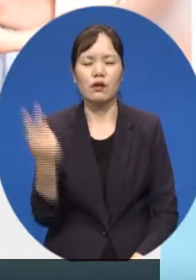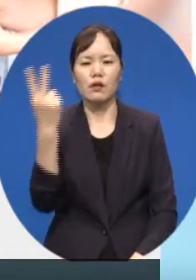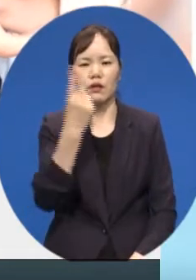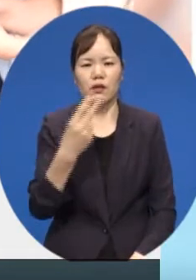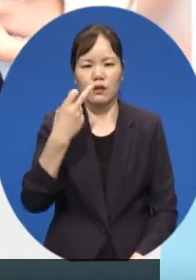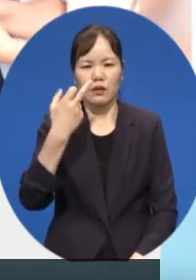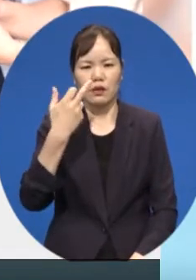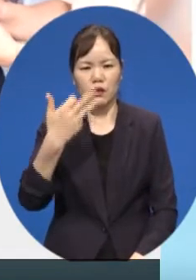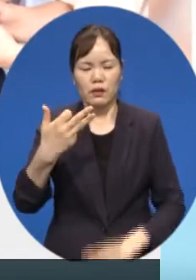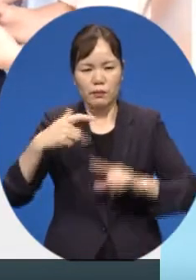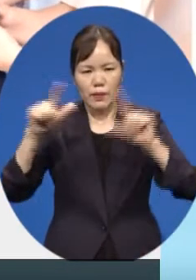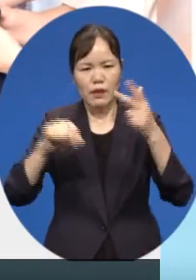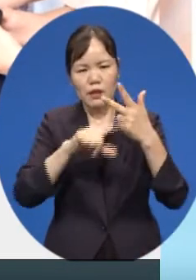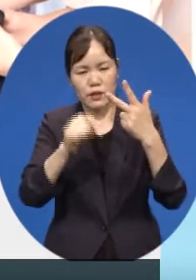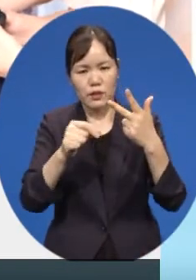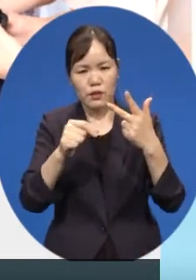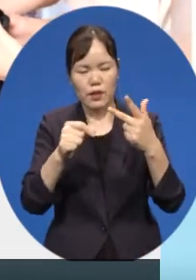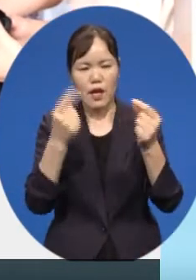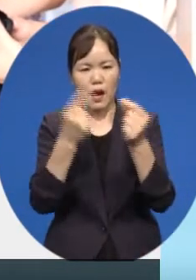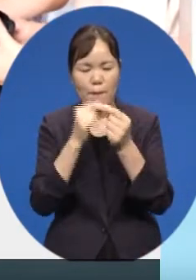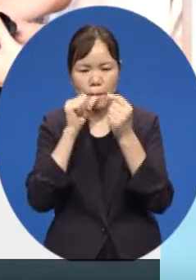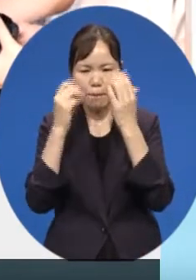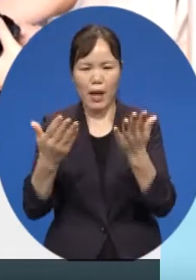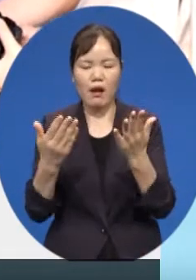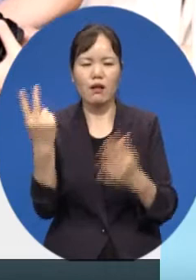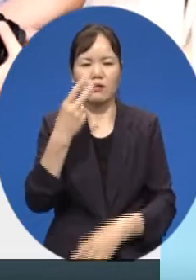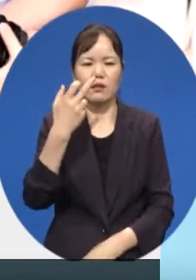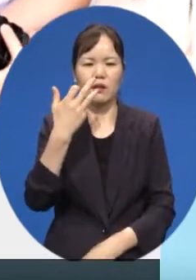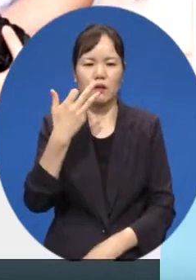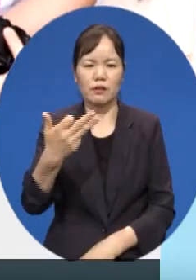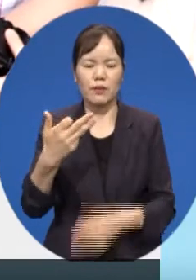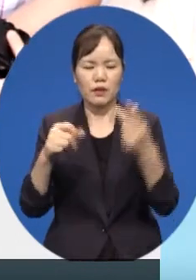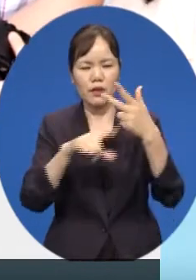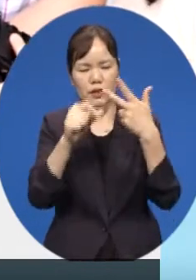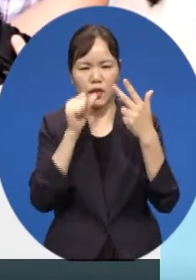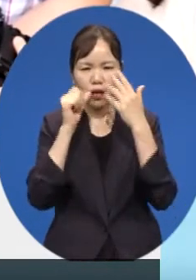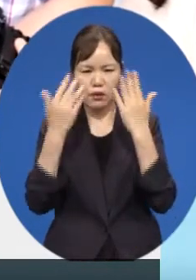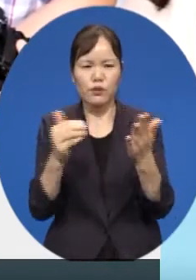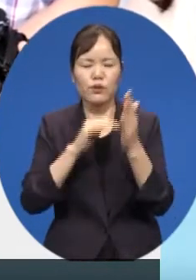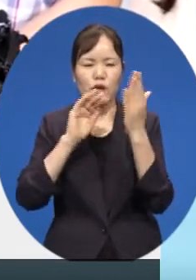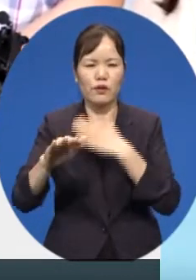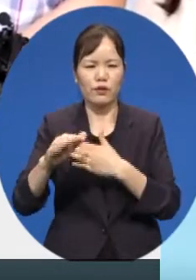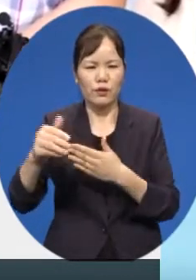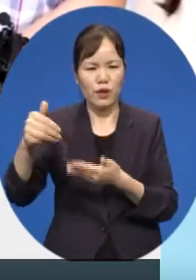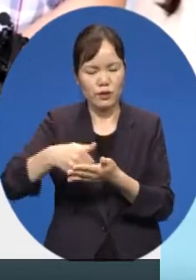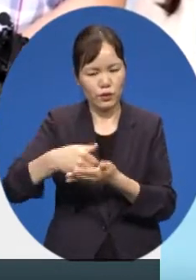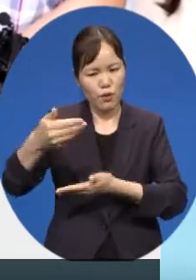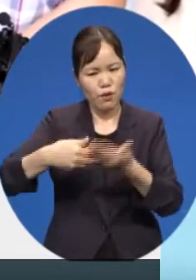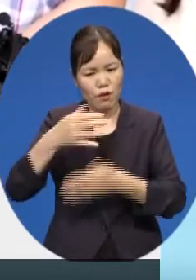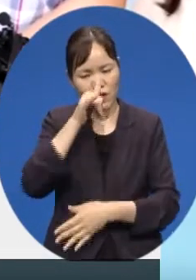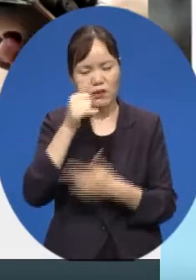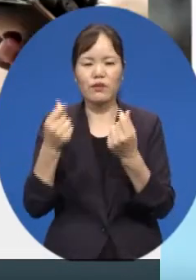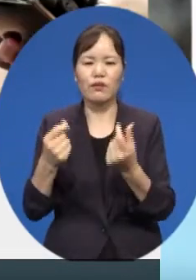2018 년 7월에 이미 한 번 출소를 합니다 그런데 2018년 채널의 출소를 하고 난 다음에 뭐 중고거래 같은 것을 조금 하는가 봐요